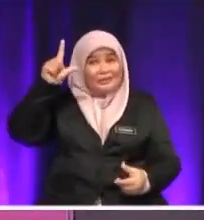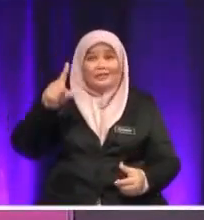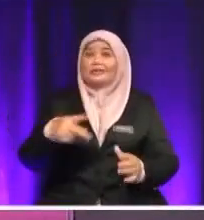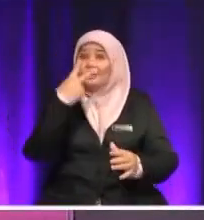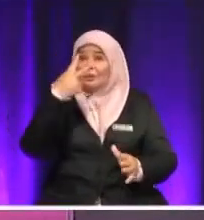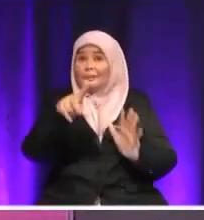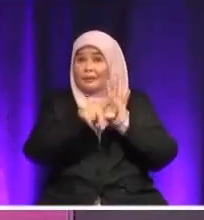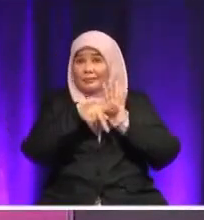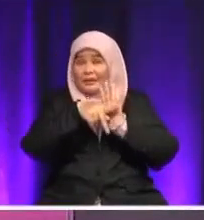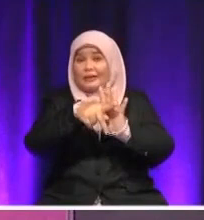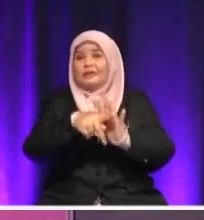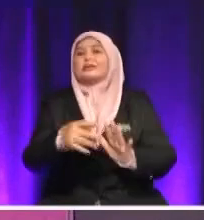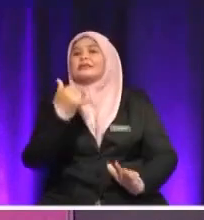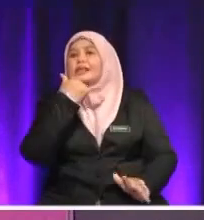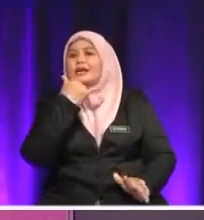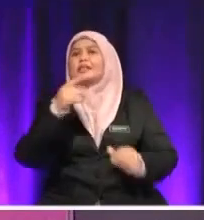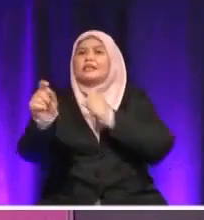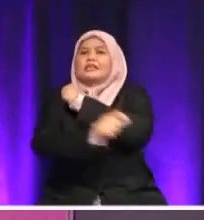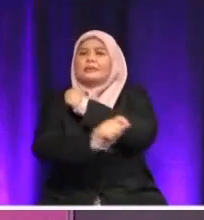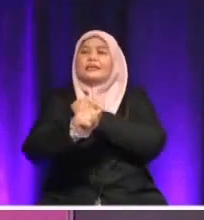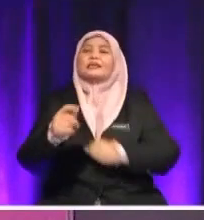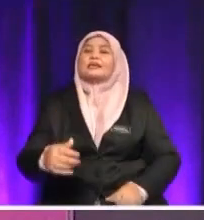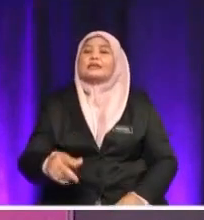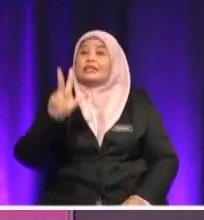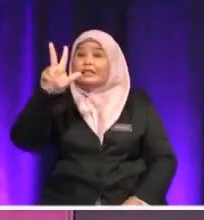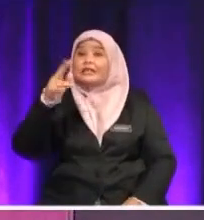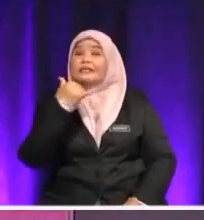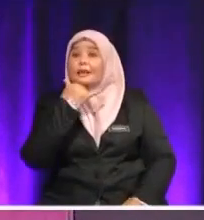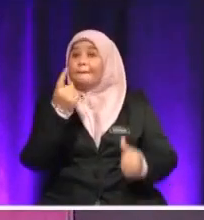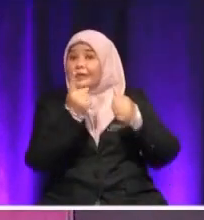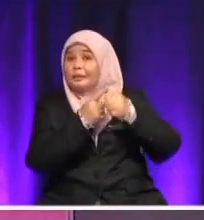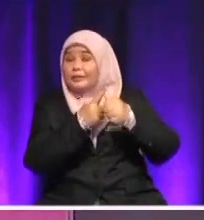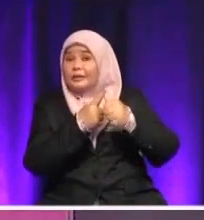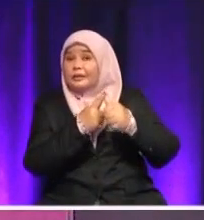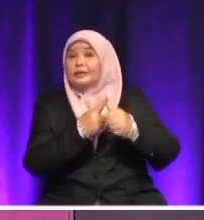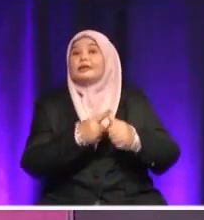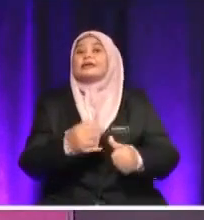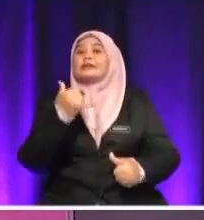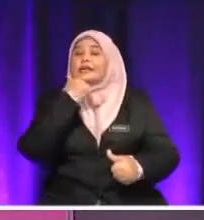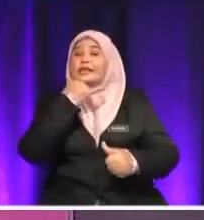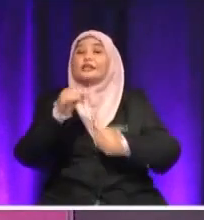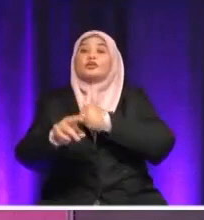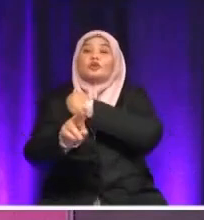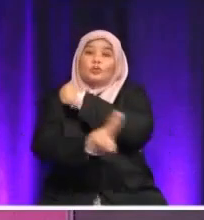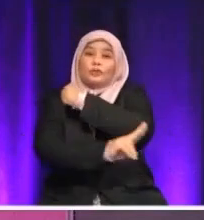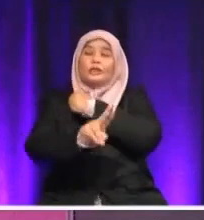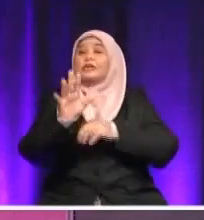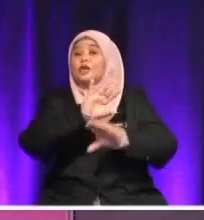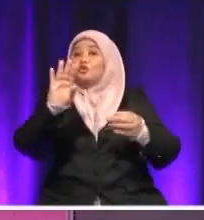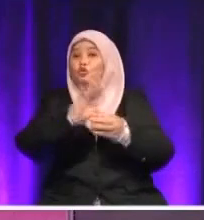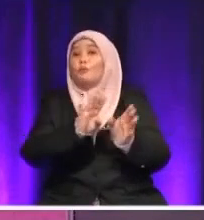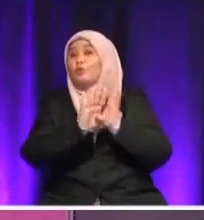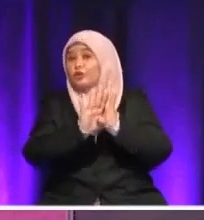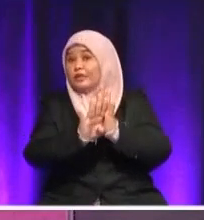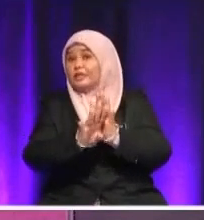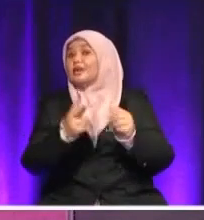paparan ini. Dalam kesalahan takzir, dia ada tiga kesalahan, iaitu yang pertama, kesalahan hudud dan kisos yang tidak cukup bukti.